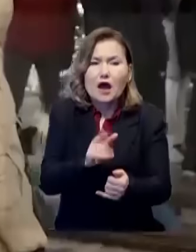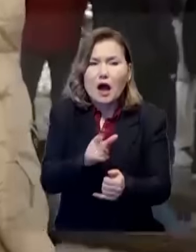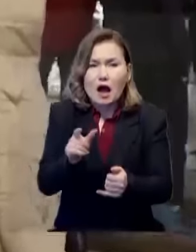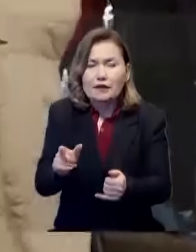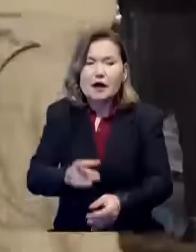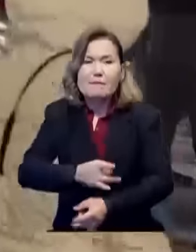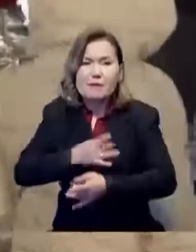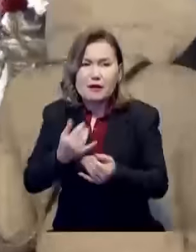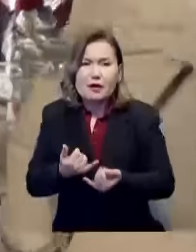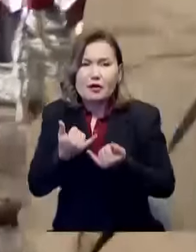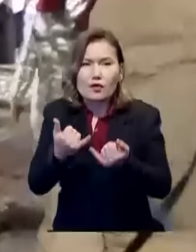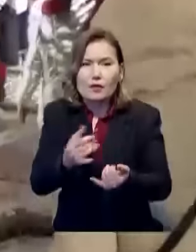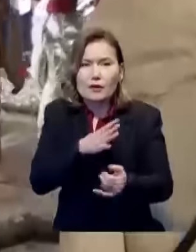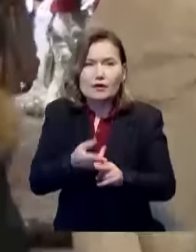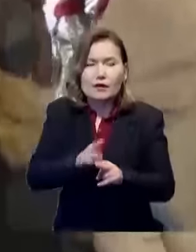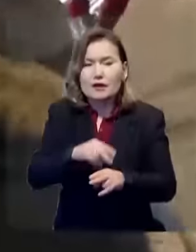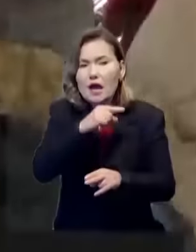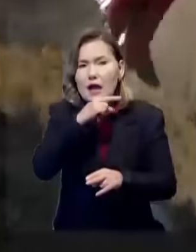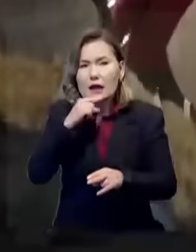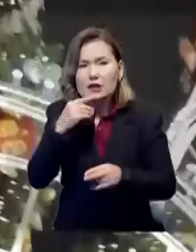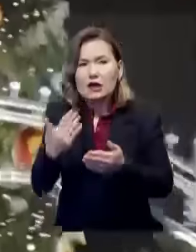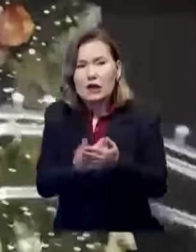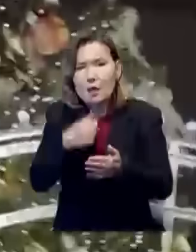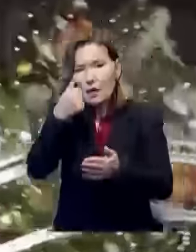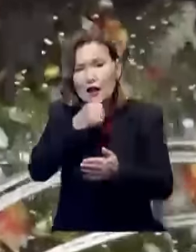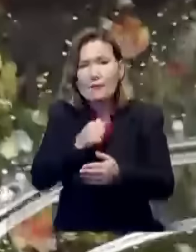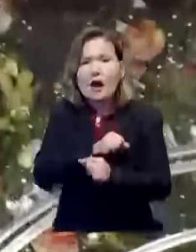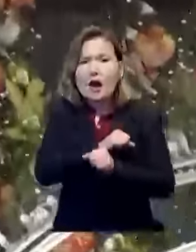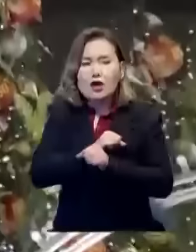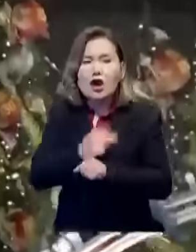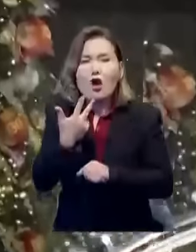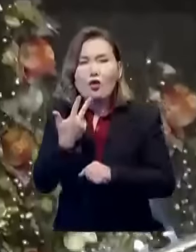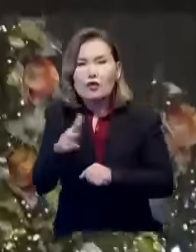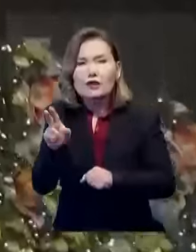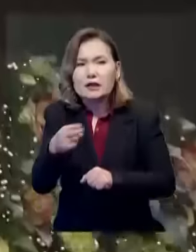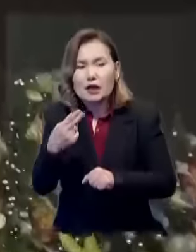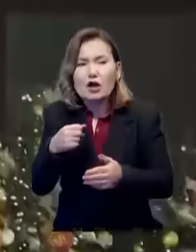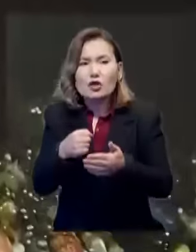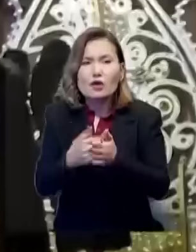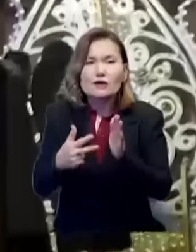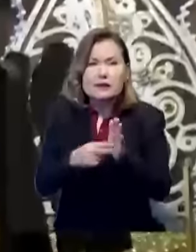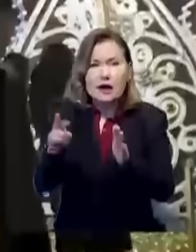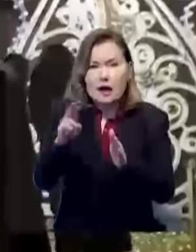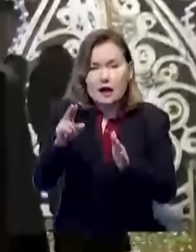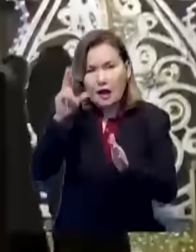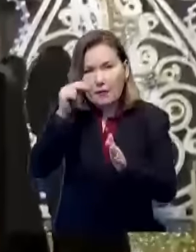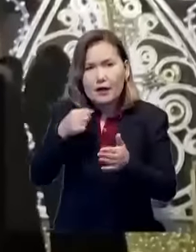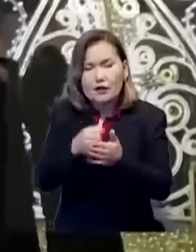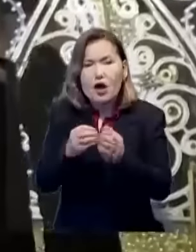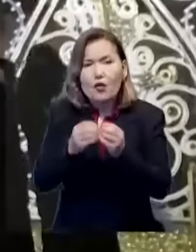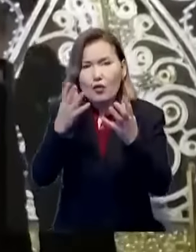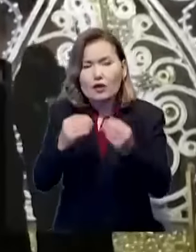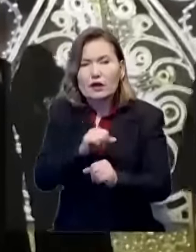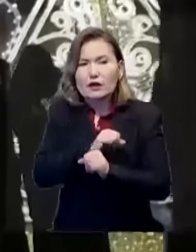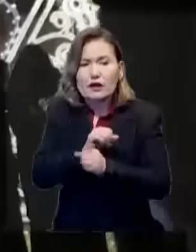мейрамды қызықты атап өтуіне жағдай жасалды. Биыл Ресейде жаңа жылдық демалыс 30 желтоқсаннан 8 қаңтарға дейін, яғни 10 күнге